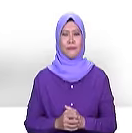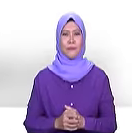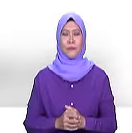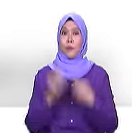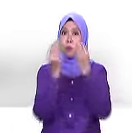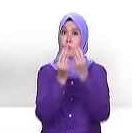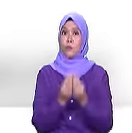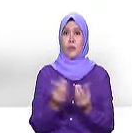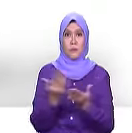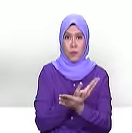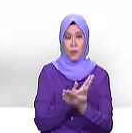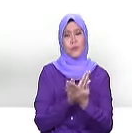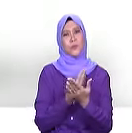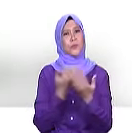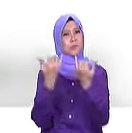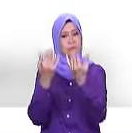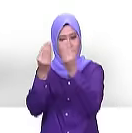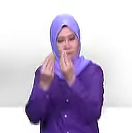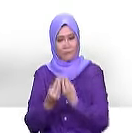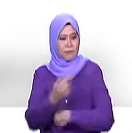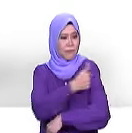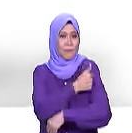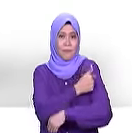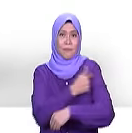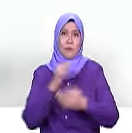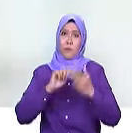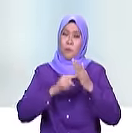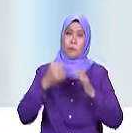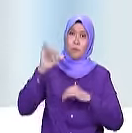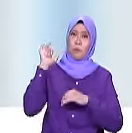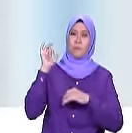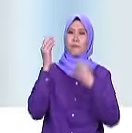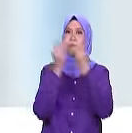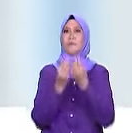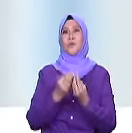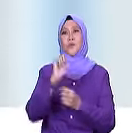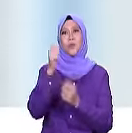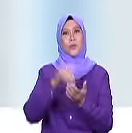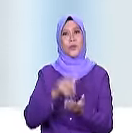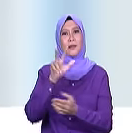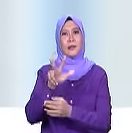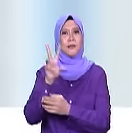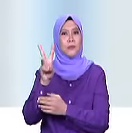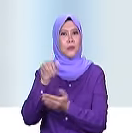Dengan angka terbaru itu menjadikan jumlah pemberian vaksin setakat semalam sebanyak